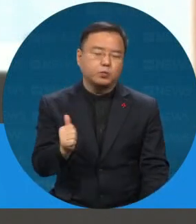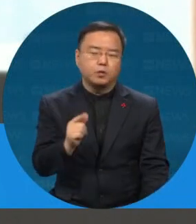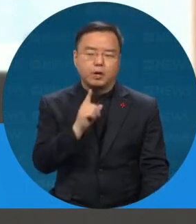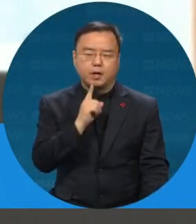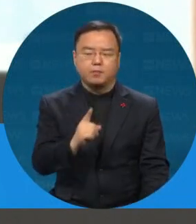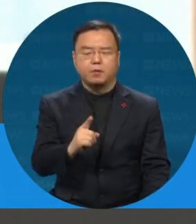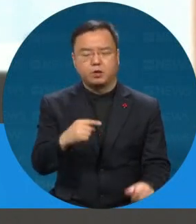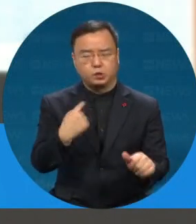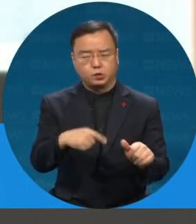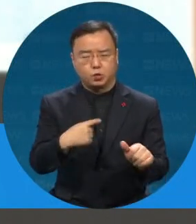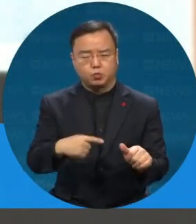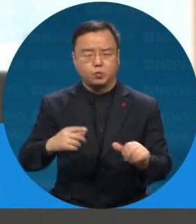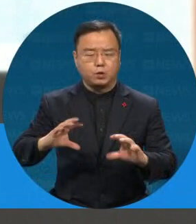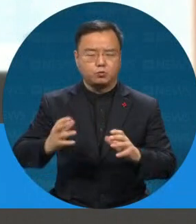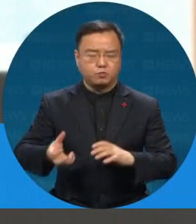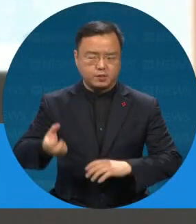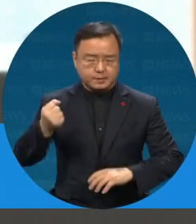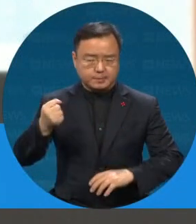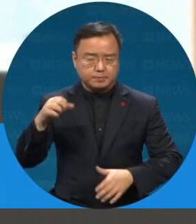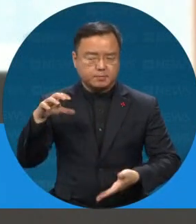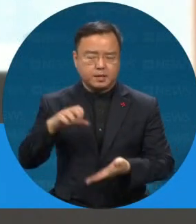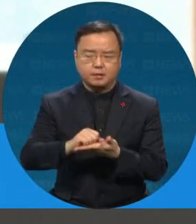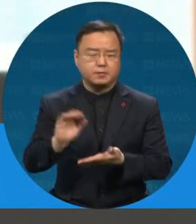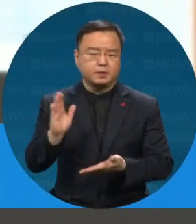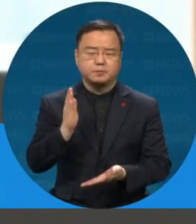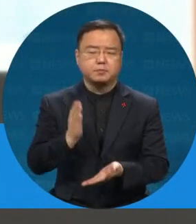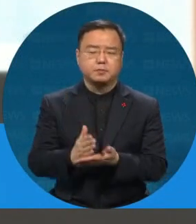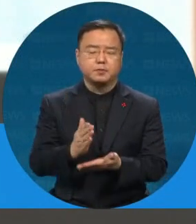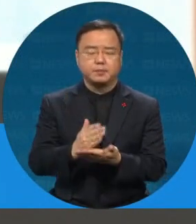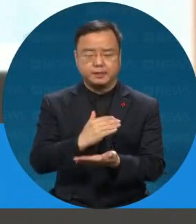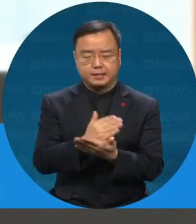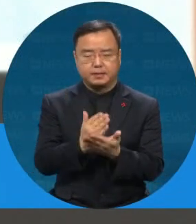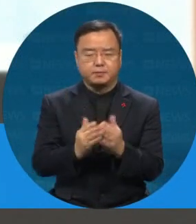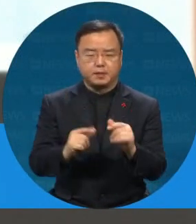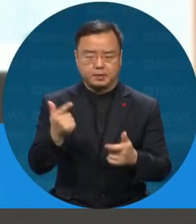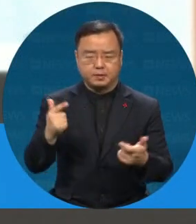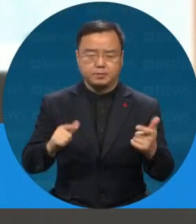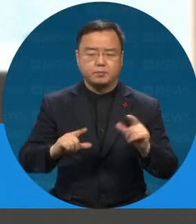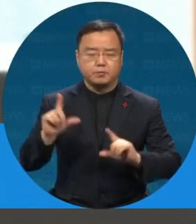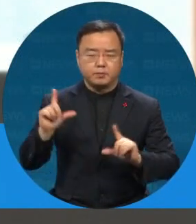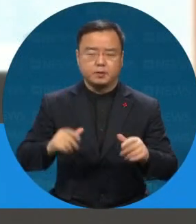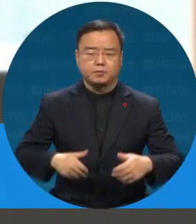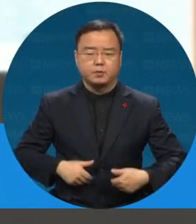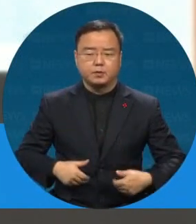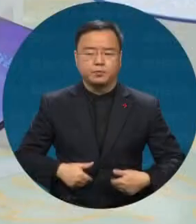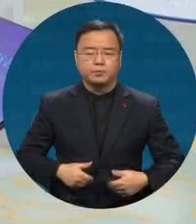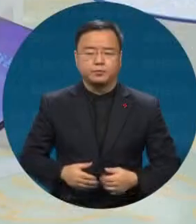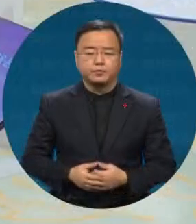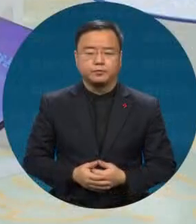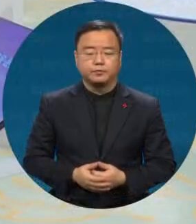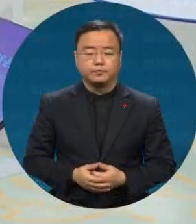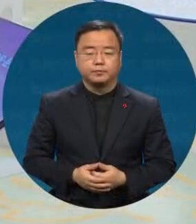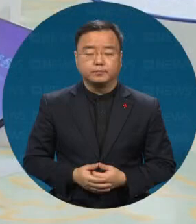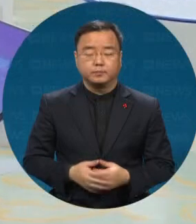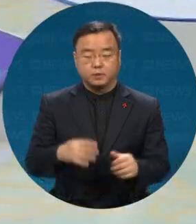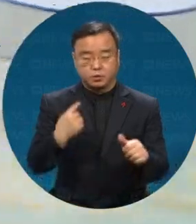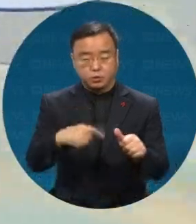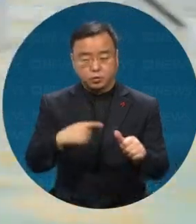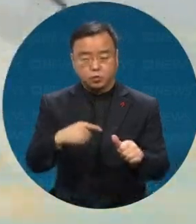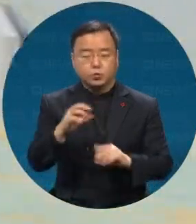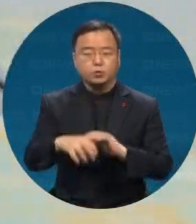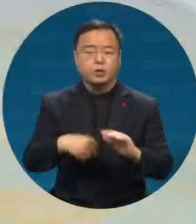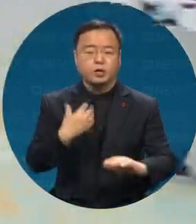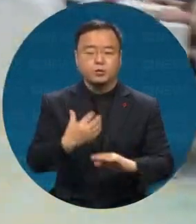독점하는 시대에서 벗어나 다양성을 추구해야 한다고 강조했습니다 황대웅 기자입니다 교육개혁을